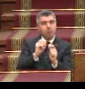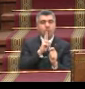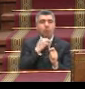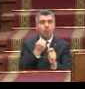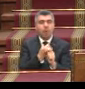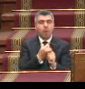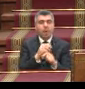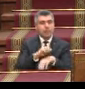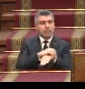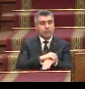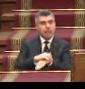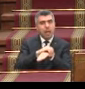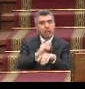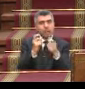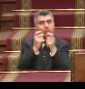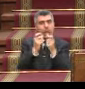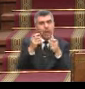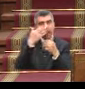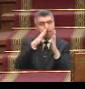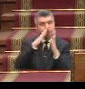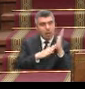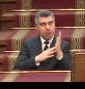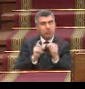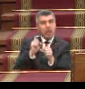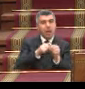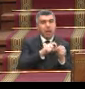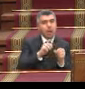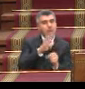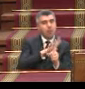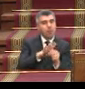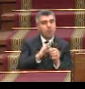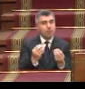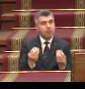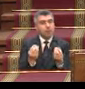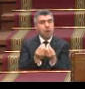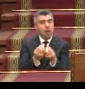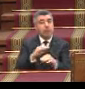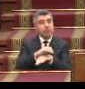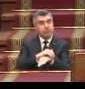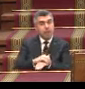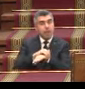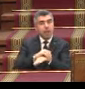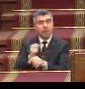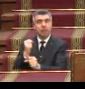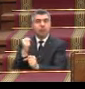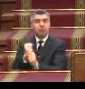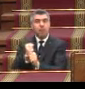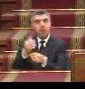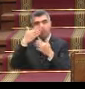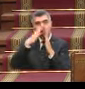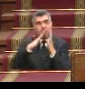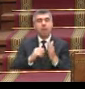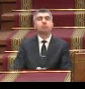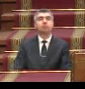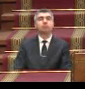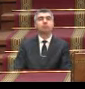لمقاولة المغرب والمركزيات النقابية الأكثر تمثيلاً بما فيها الاتحاد العام للشغالين الذي حرص